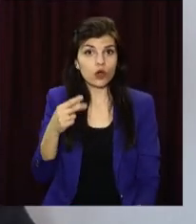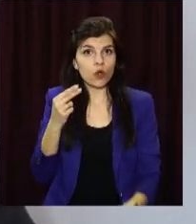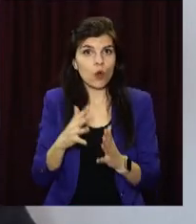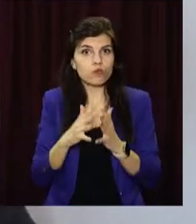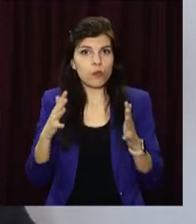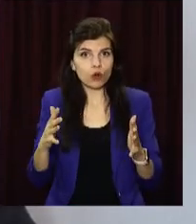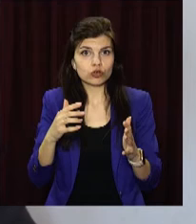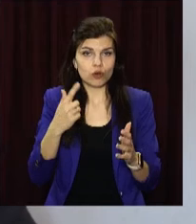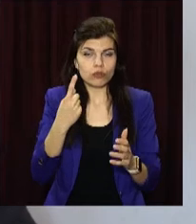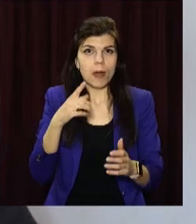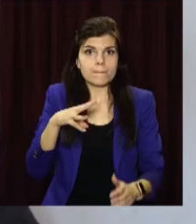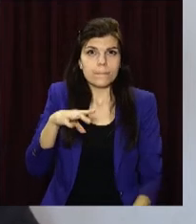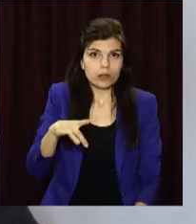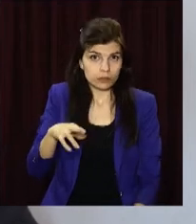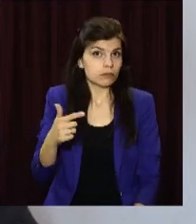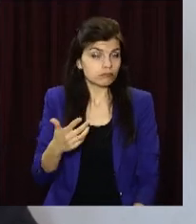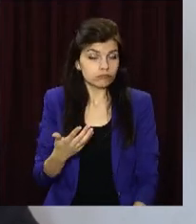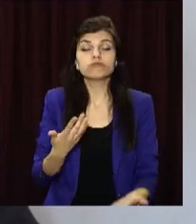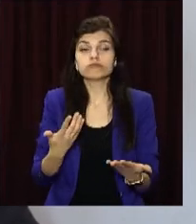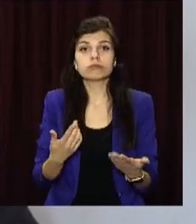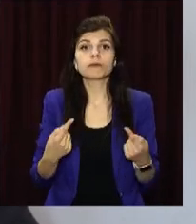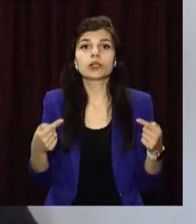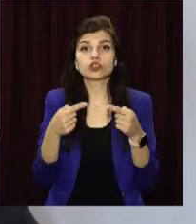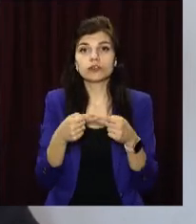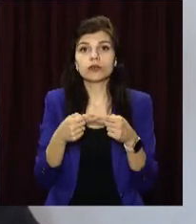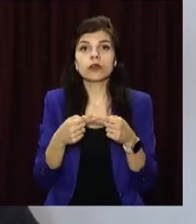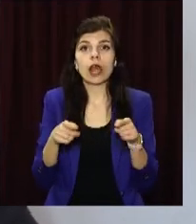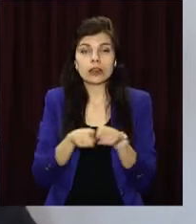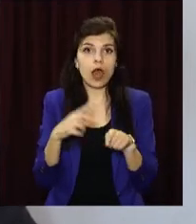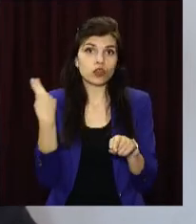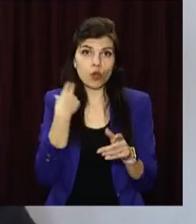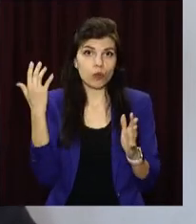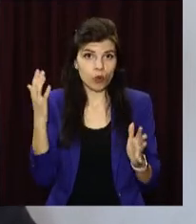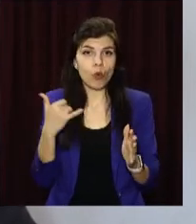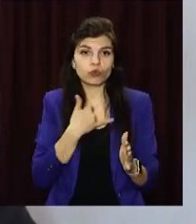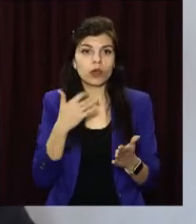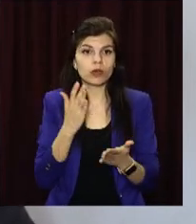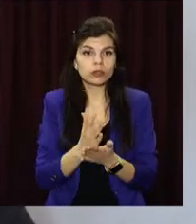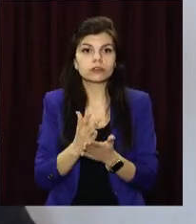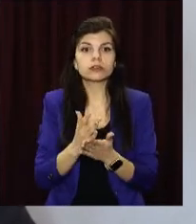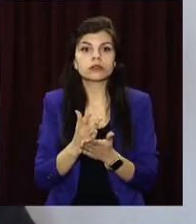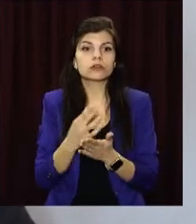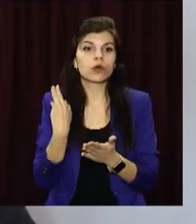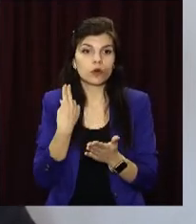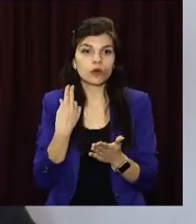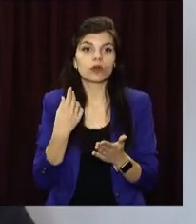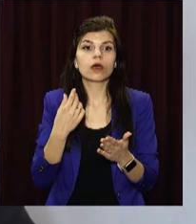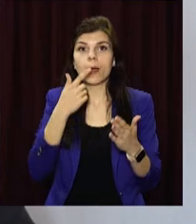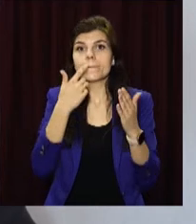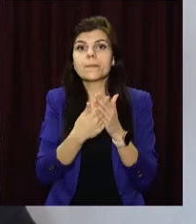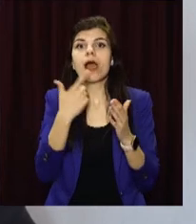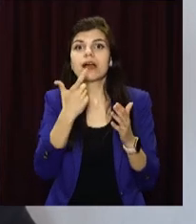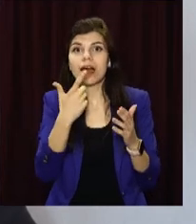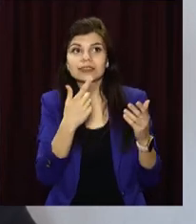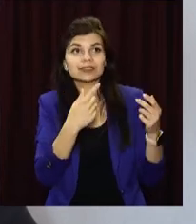больше 1 миллиарда гривен. И, соответственно, с учетом такой задолженности у нас существует задолженность и перед поставщиками